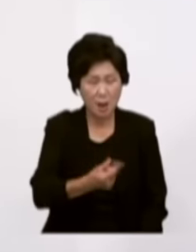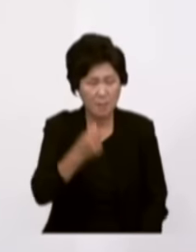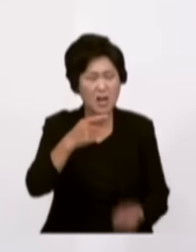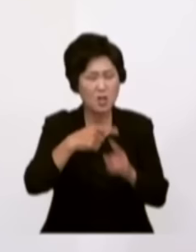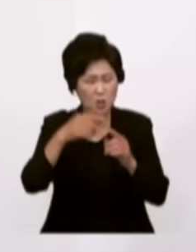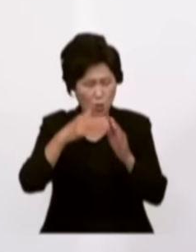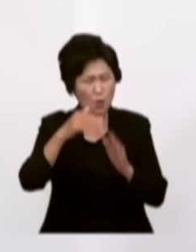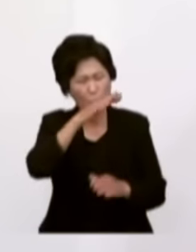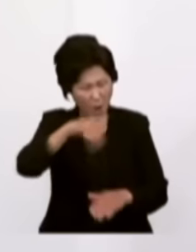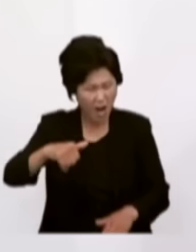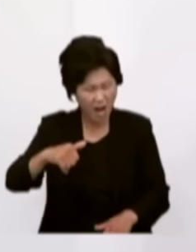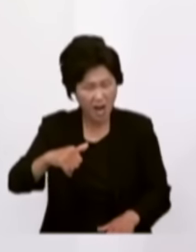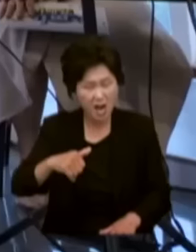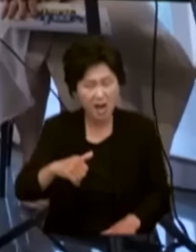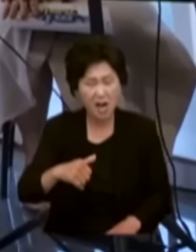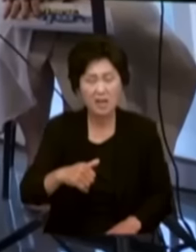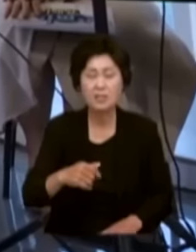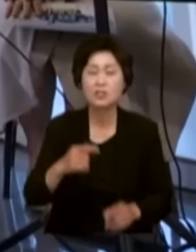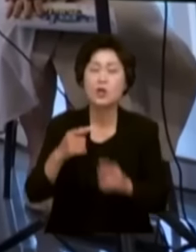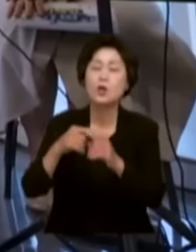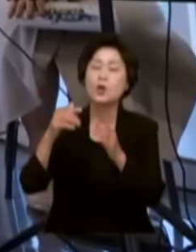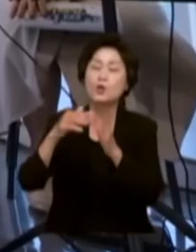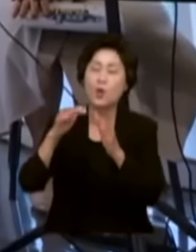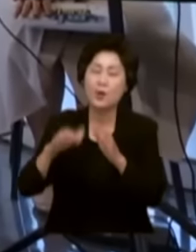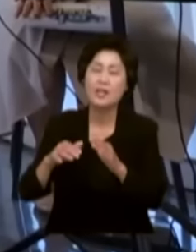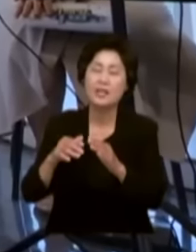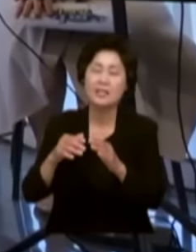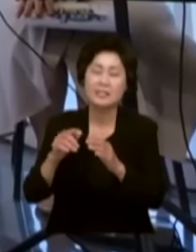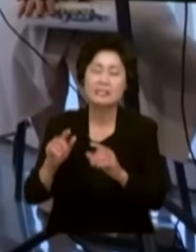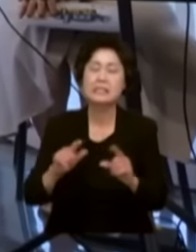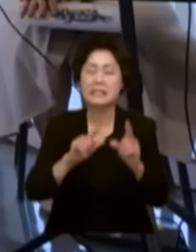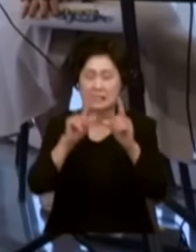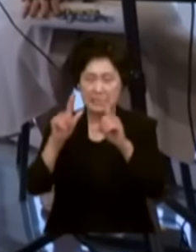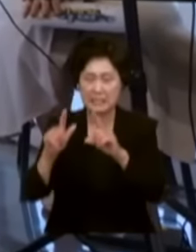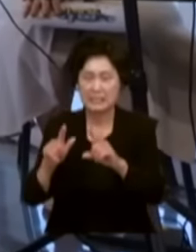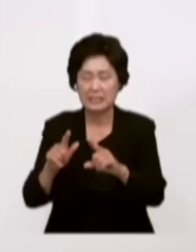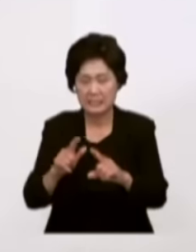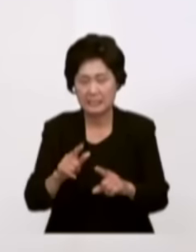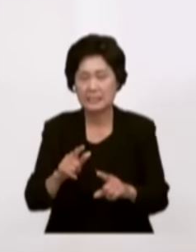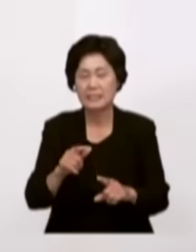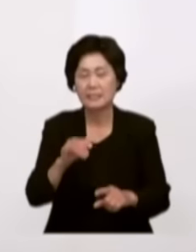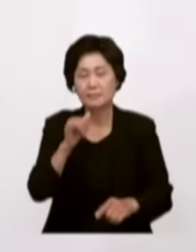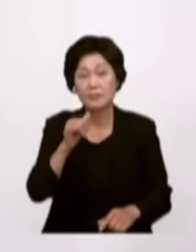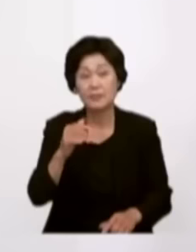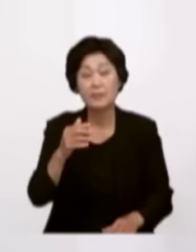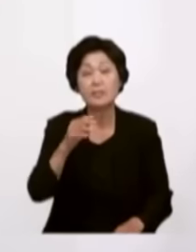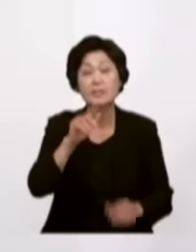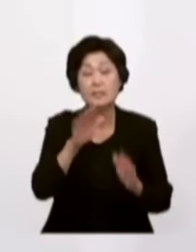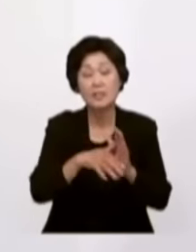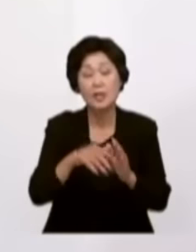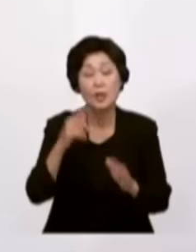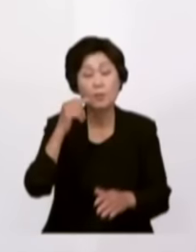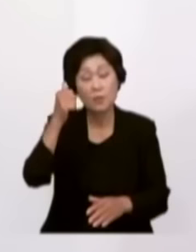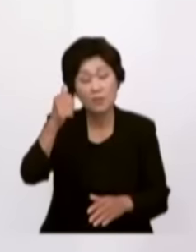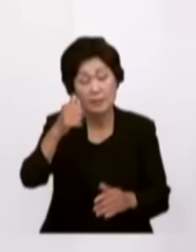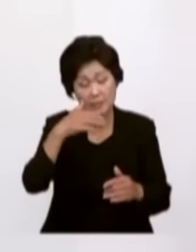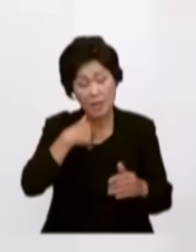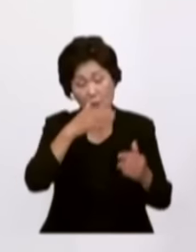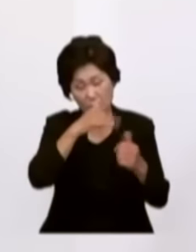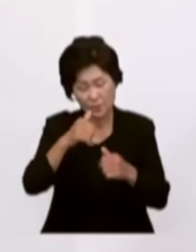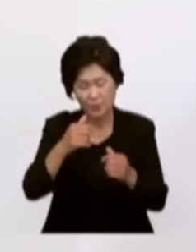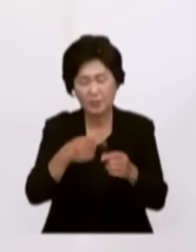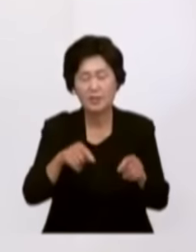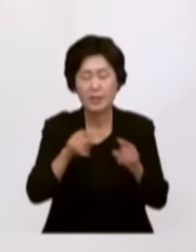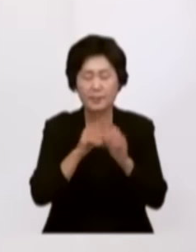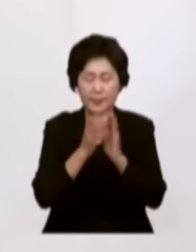그 목사님 교회에서 살다시피 했어요. 사실 이제 주성민 목사님께서 이제 저를 불러서 영구야 조금 기도해라 하면서 같이